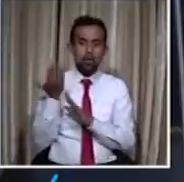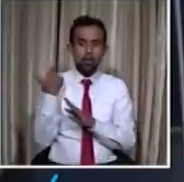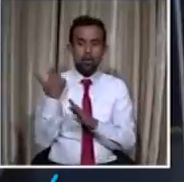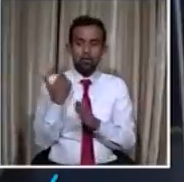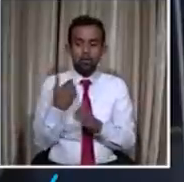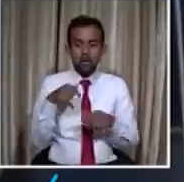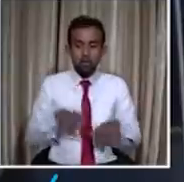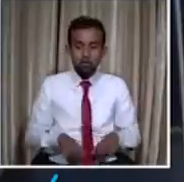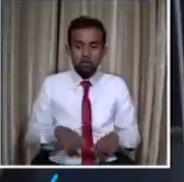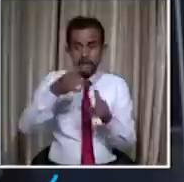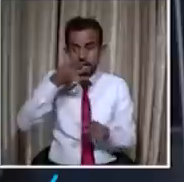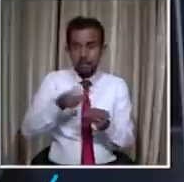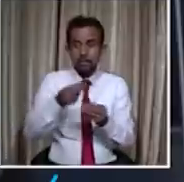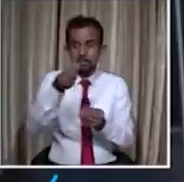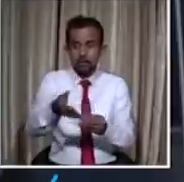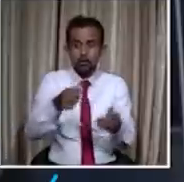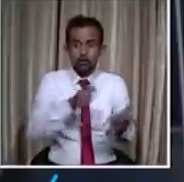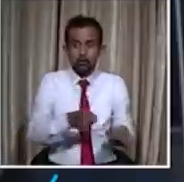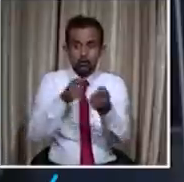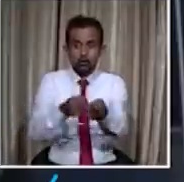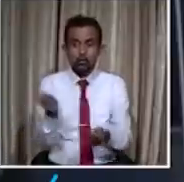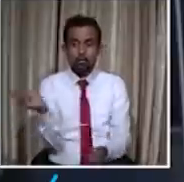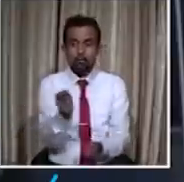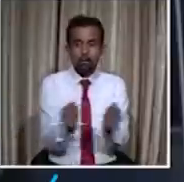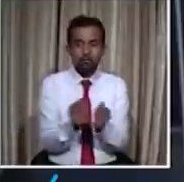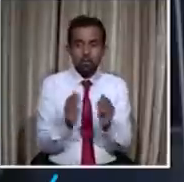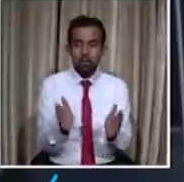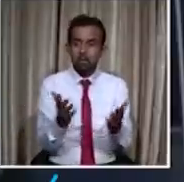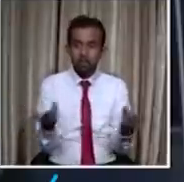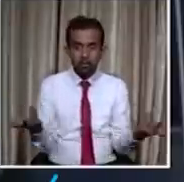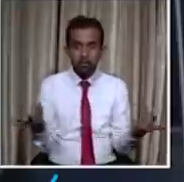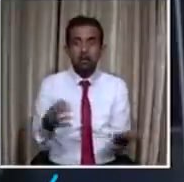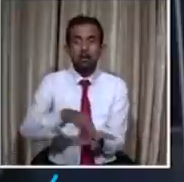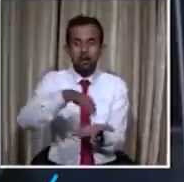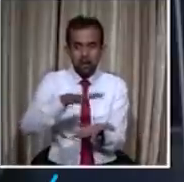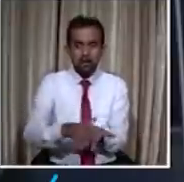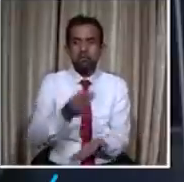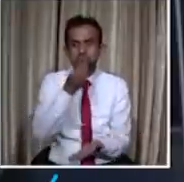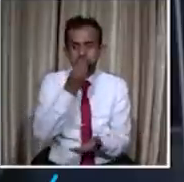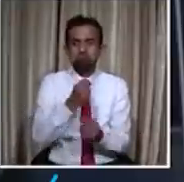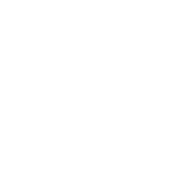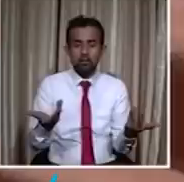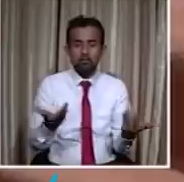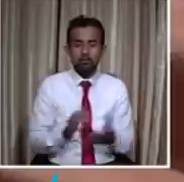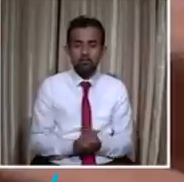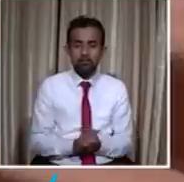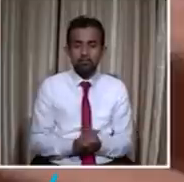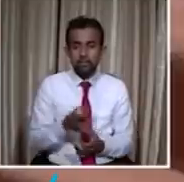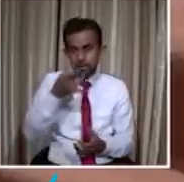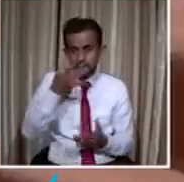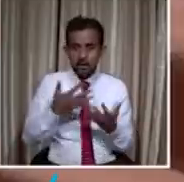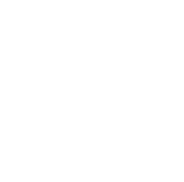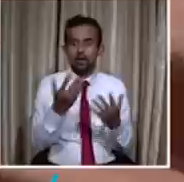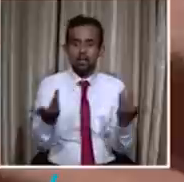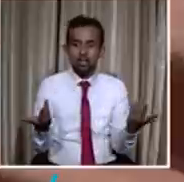මේ වෙලාවේ මේ ඩීසල් ටික දීලා කුඹුරු ටික සීසාන්න පටන් ගත්තේ නැත්නම් අනිවාර්යයෙන්ම අපිට ආහාර හිඟයකට මුහුණ දෙන්න සිද්ධ වෙනවා. තෙල් නැතුණා වගේ නෙවෙයි